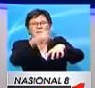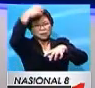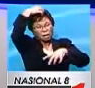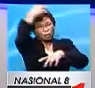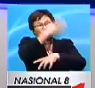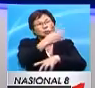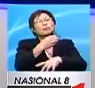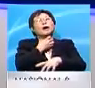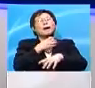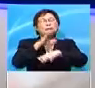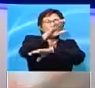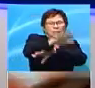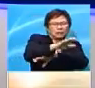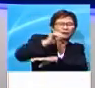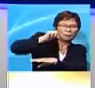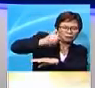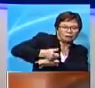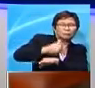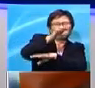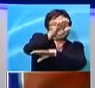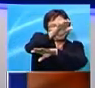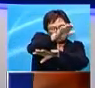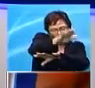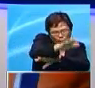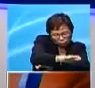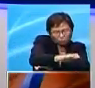perak pada lewat petang dan